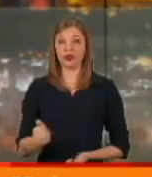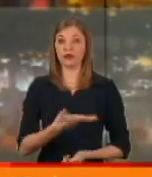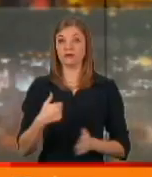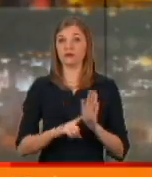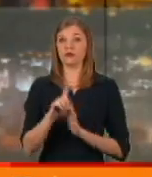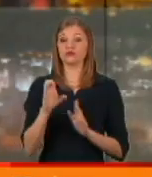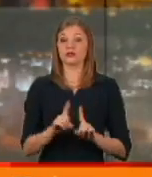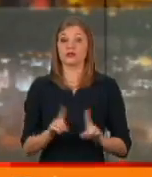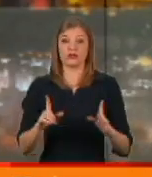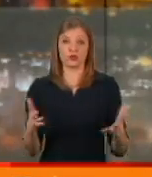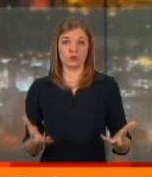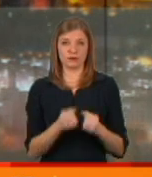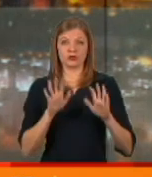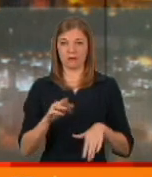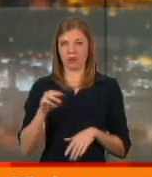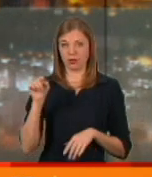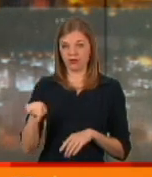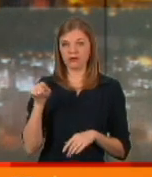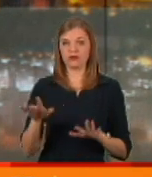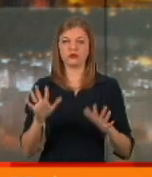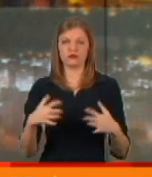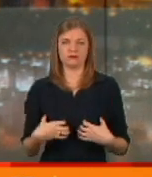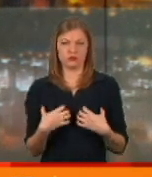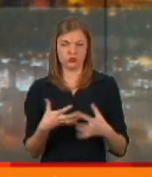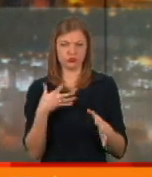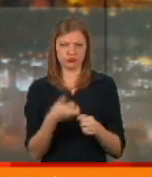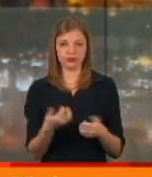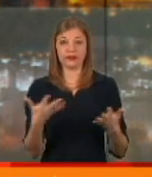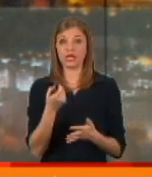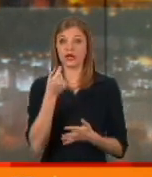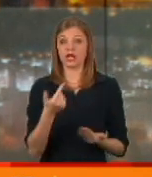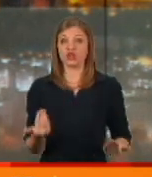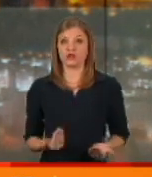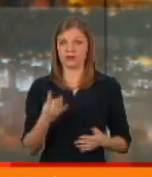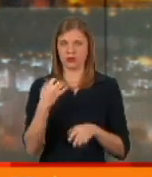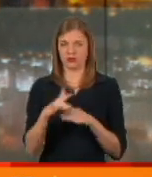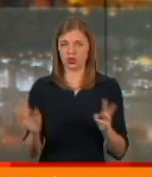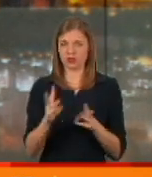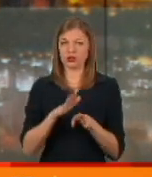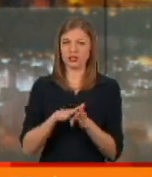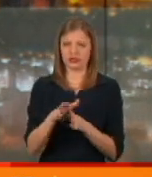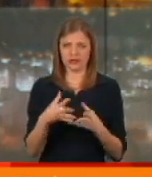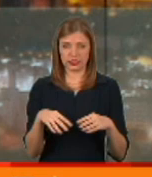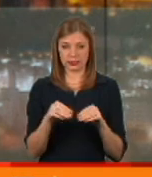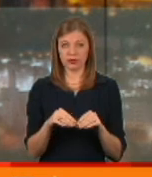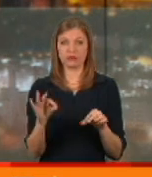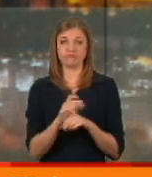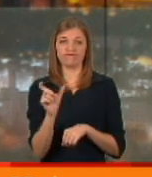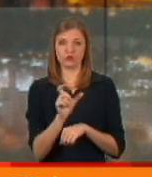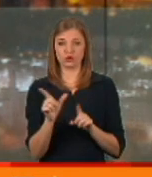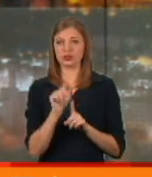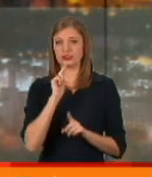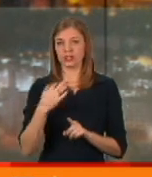І ми починаємо із неймовірного спасіння на Миколаївщині. Там сталася моторошна ДТП, в якій ледь живцем не згоріла ціла сім'я. Подружжя